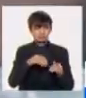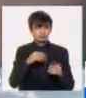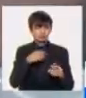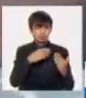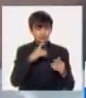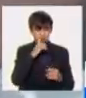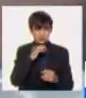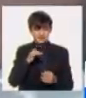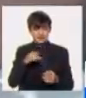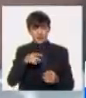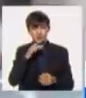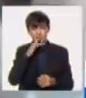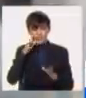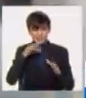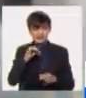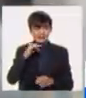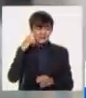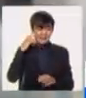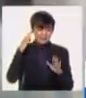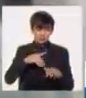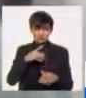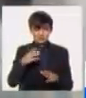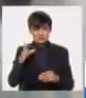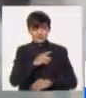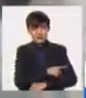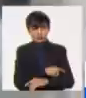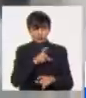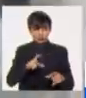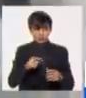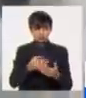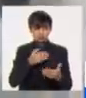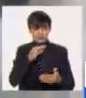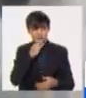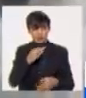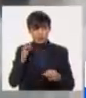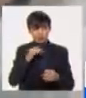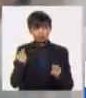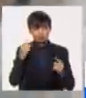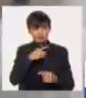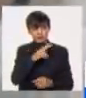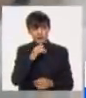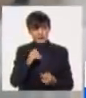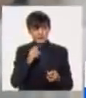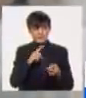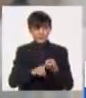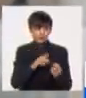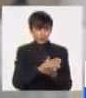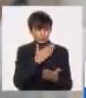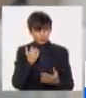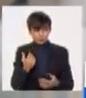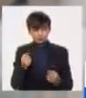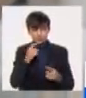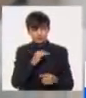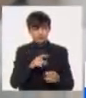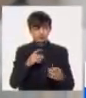метод апробировали в Южной Корее и Китае. Благодаря ему врачи смогли на раннем этапе выявить носителей коронавируса и таким образом